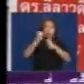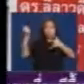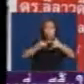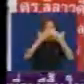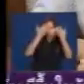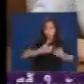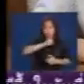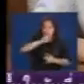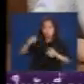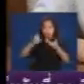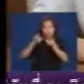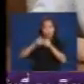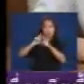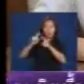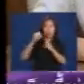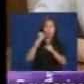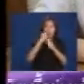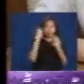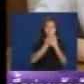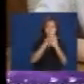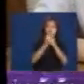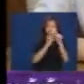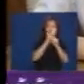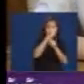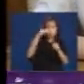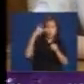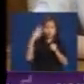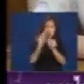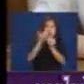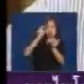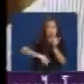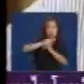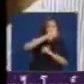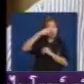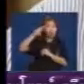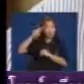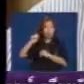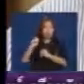ไปคือจำคุก1ปีถึง5ปีปรับ 20,000 ถึง 200,000 บาทหรือทั้งจำทั้งปรับ